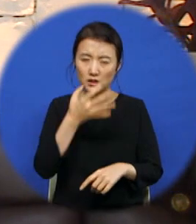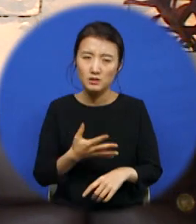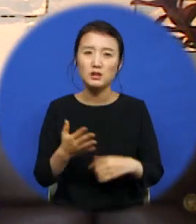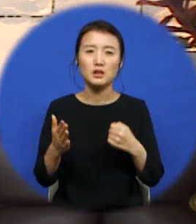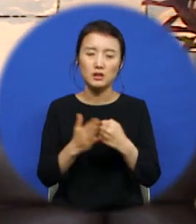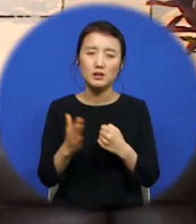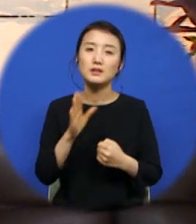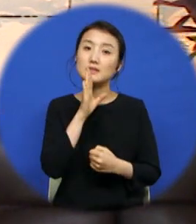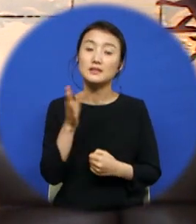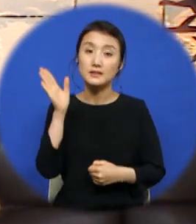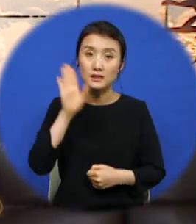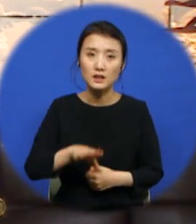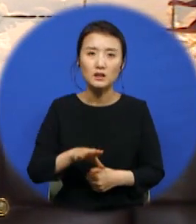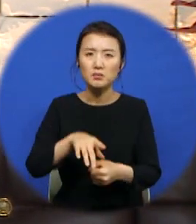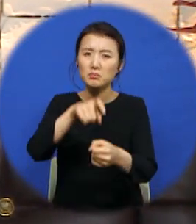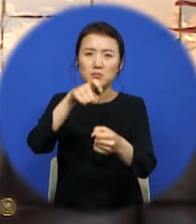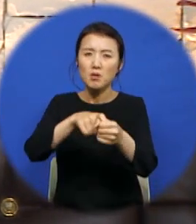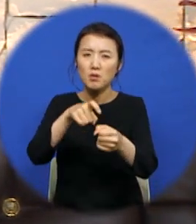거예요